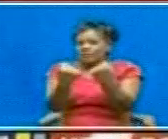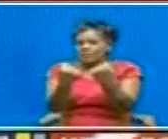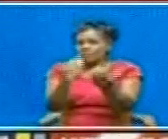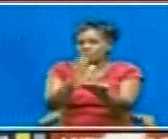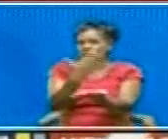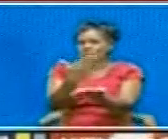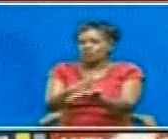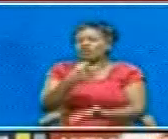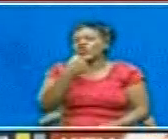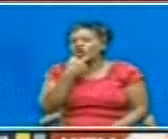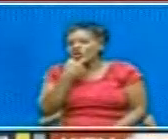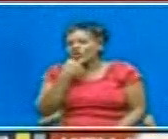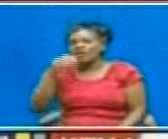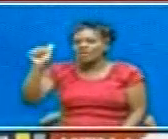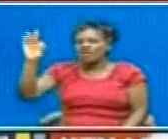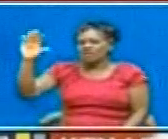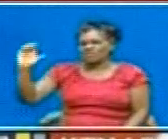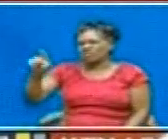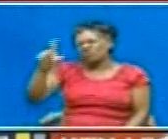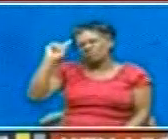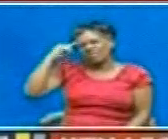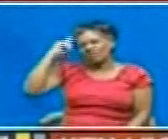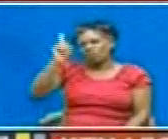ya Gor Mahia na AFC Leopards umeachukulia vipi?